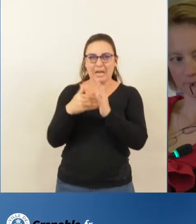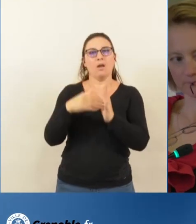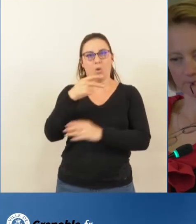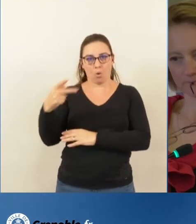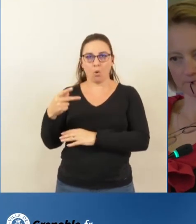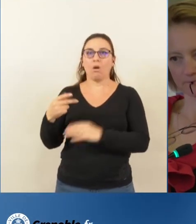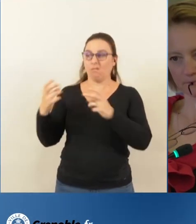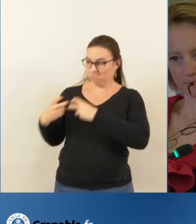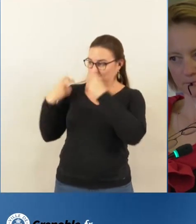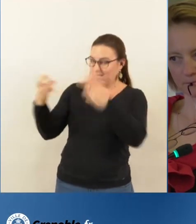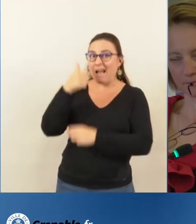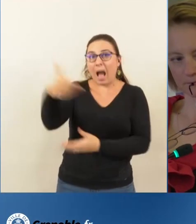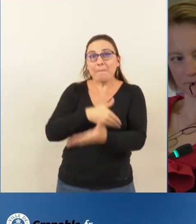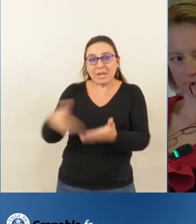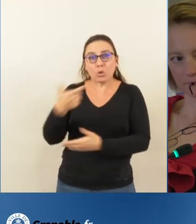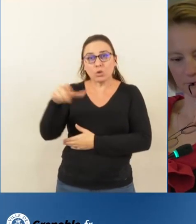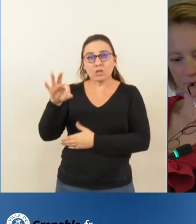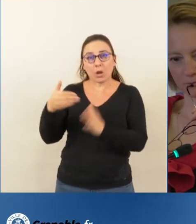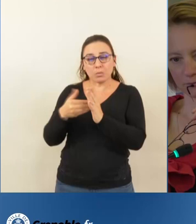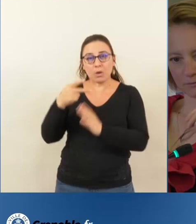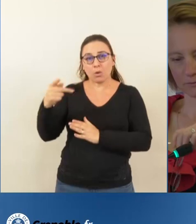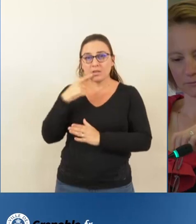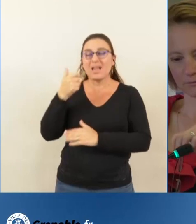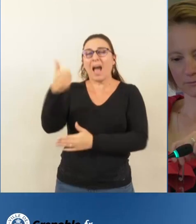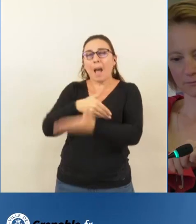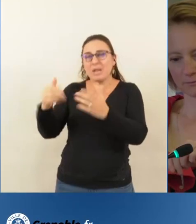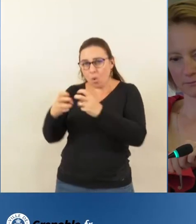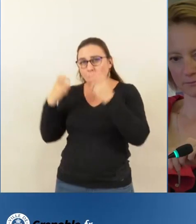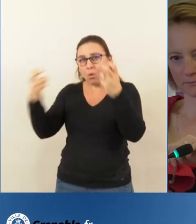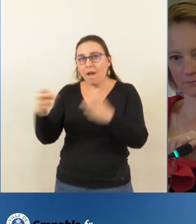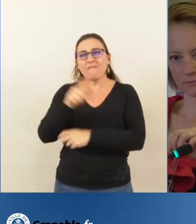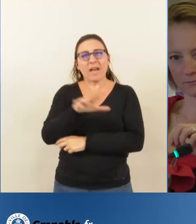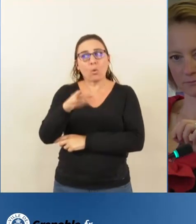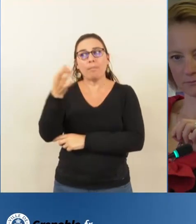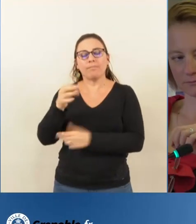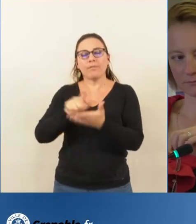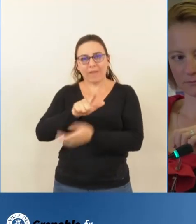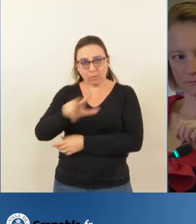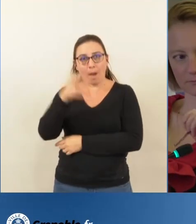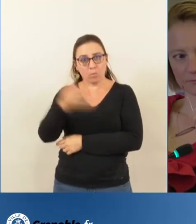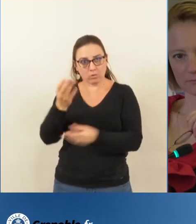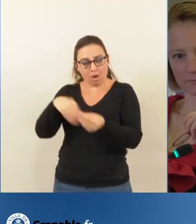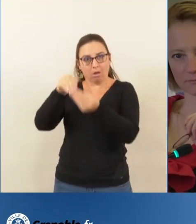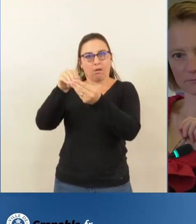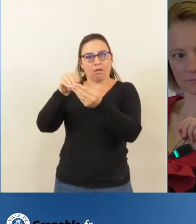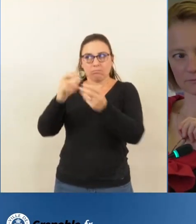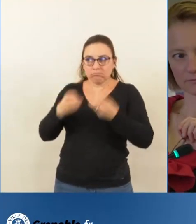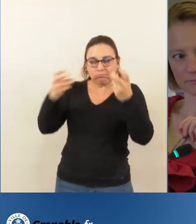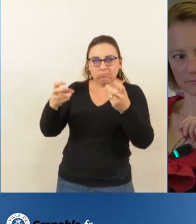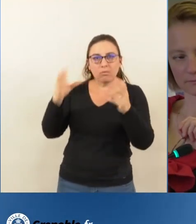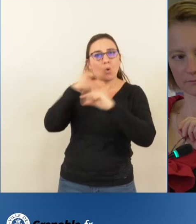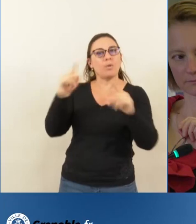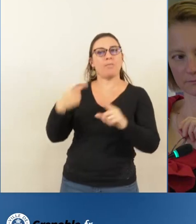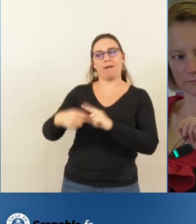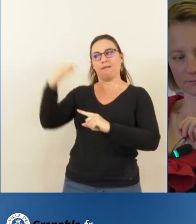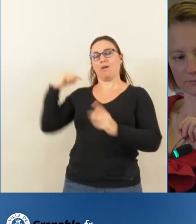à un million 50000 euros soit 200000 euros de plus soit 23% d'augmentation des indemnités d'élus là où je rappelle qu'en